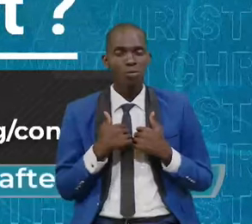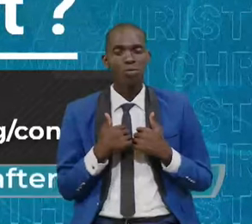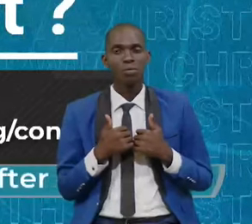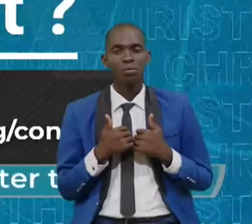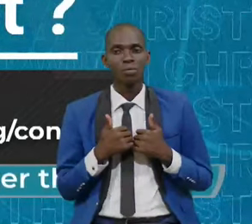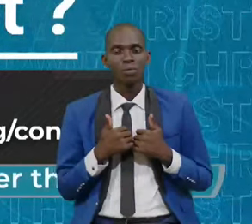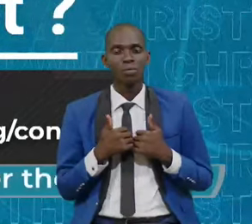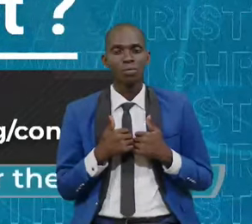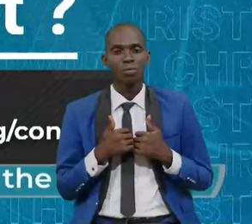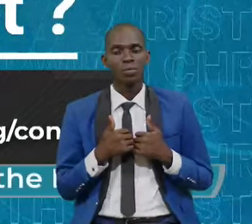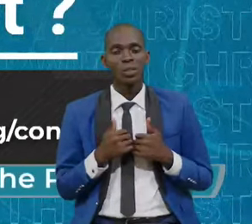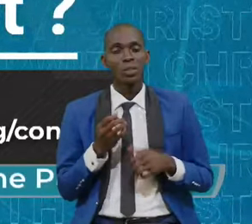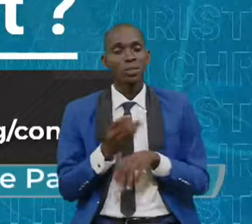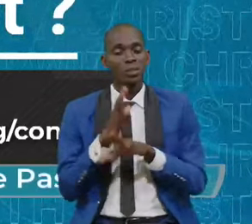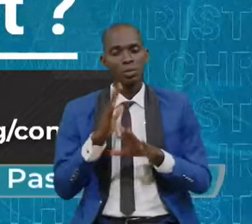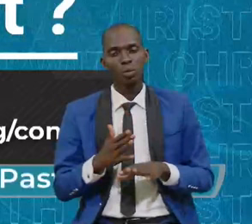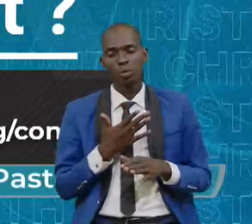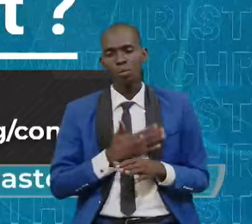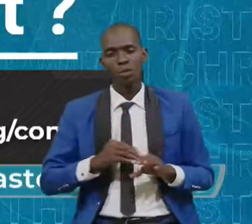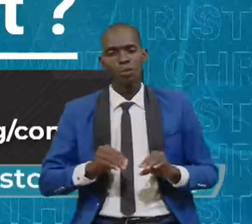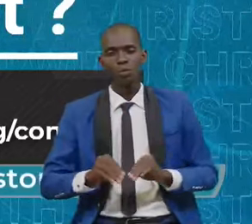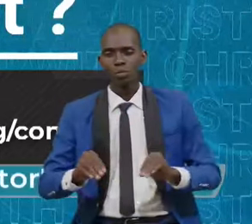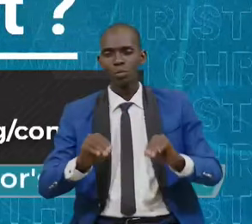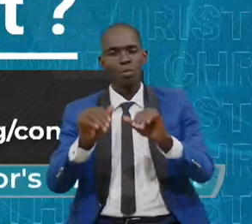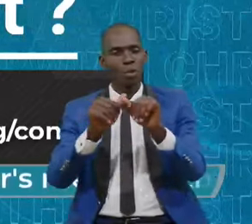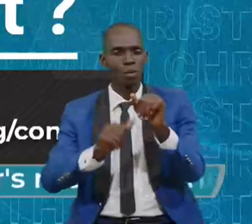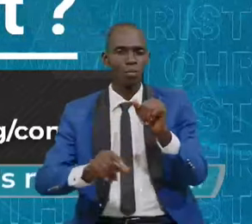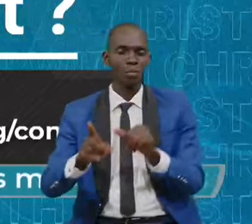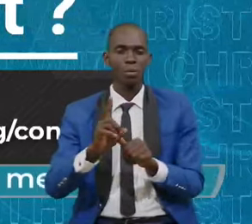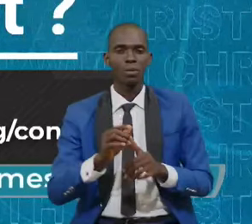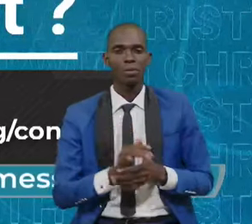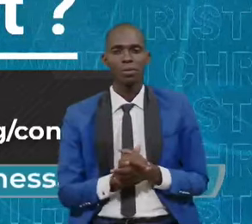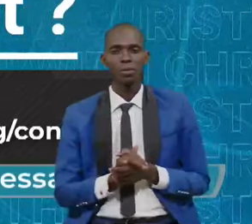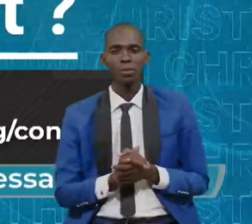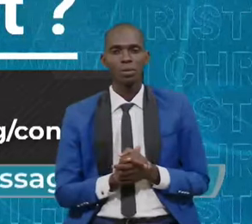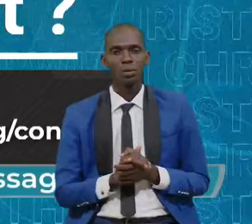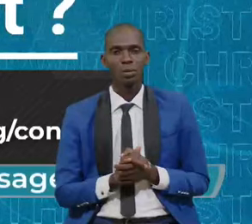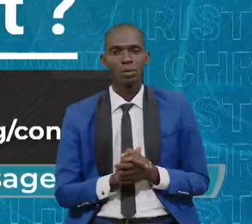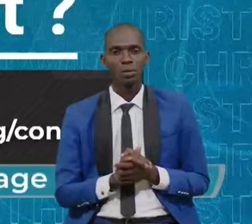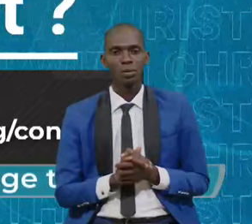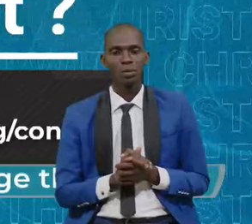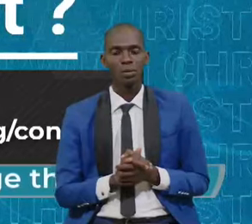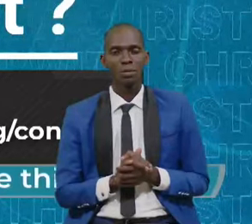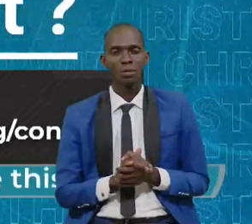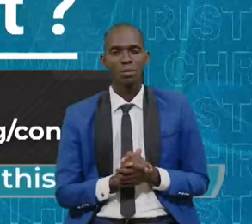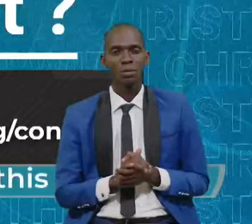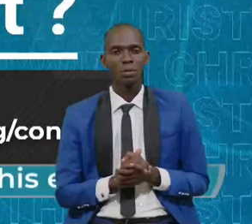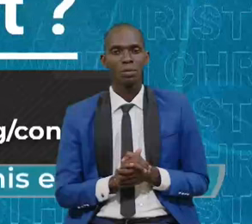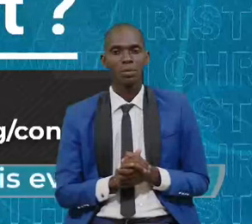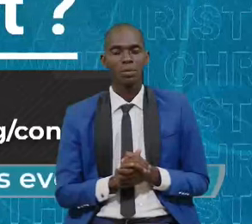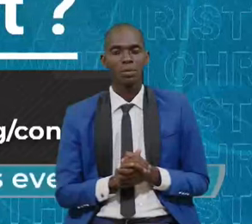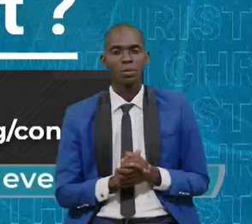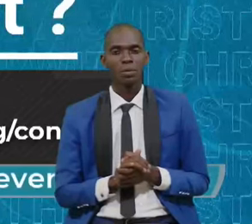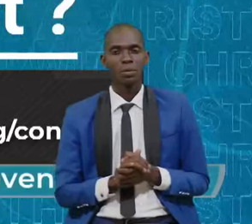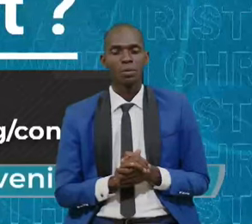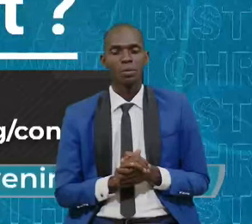Occupons-nous de tous ceux-là qui ont levé les mains, n'importe où nous sommes, dans nos districts, sur les champs, en